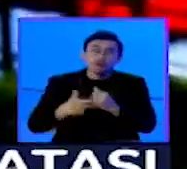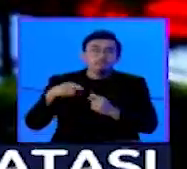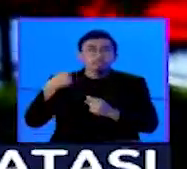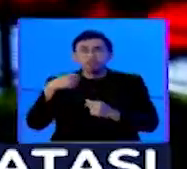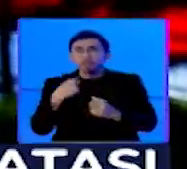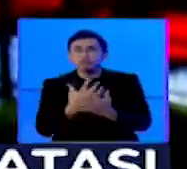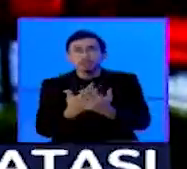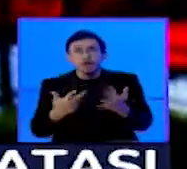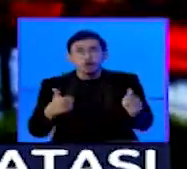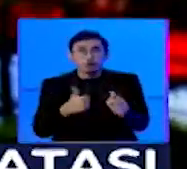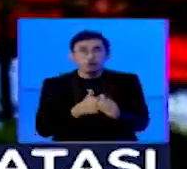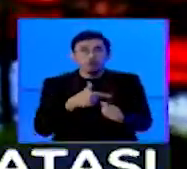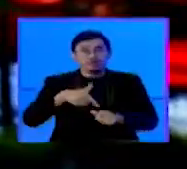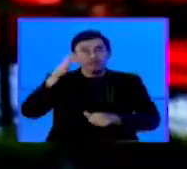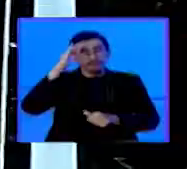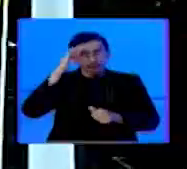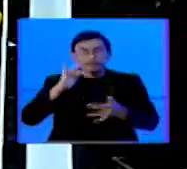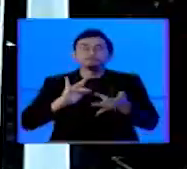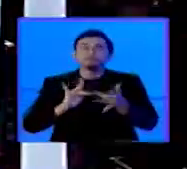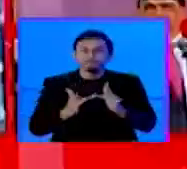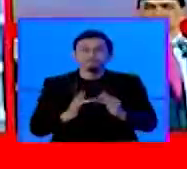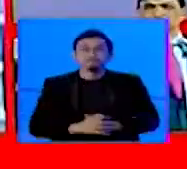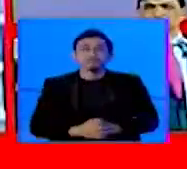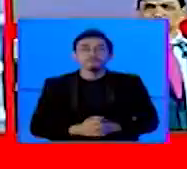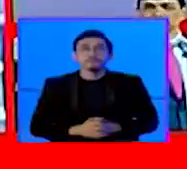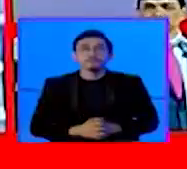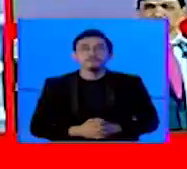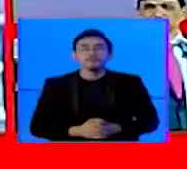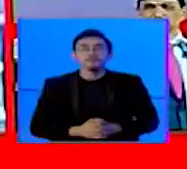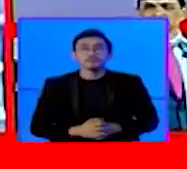mengikuti proses upacara kemerdekaan secara virtual.